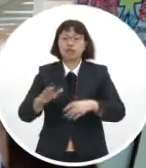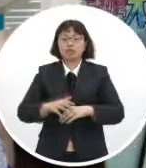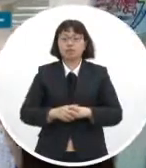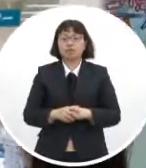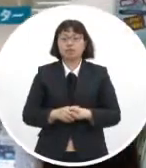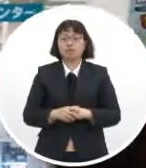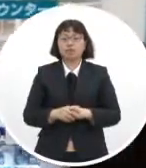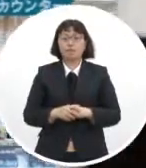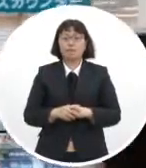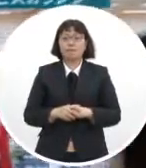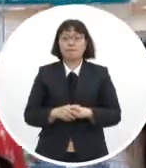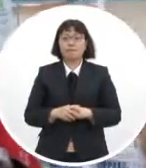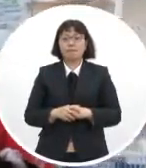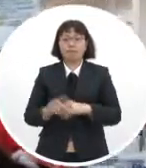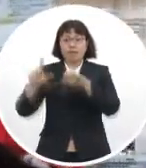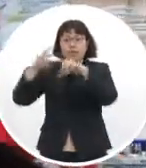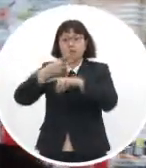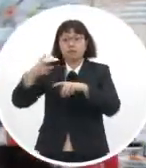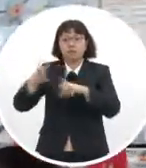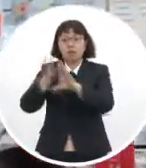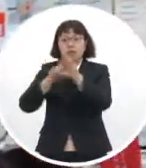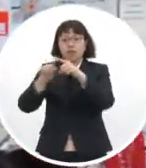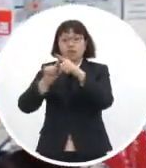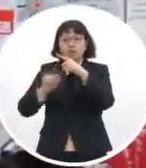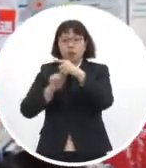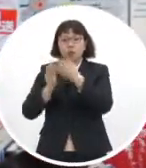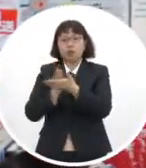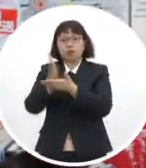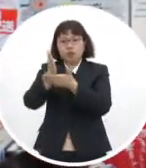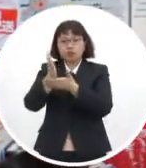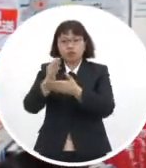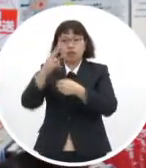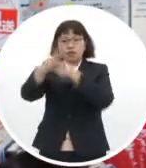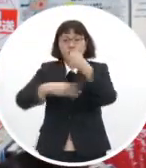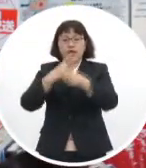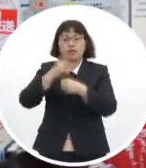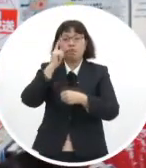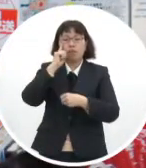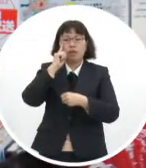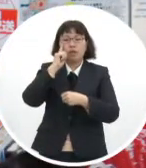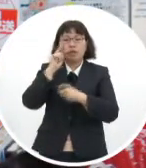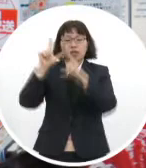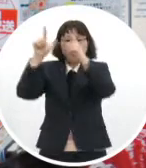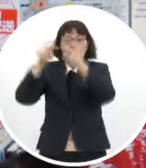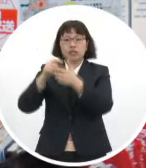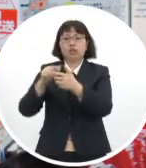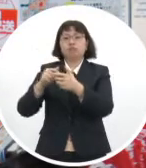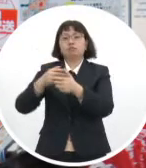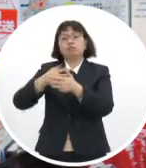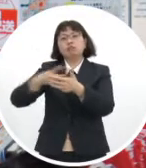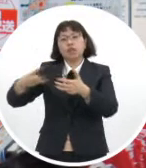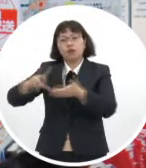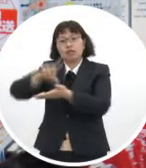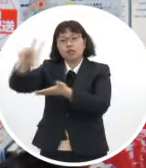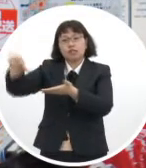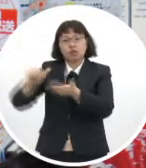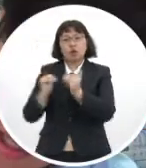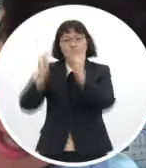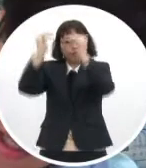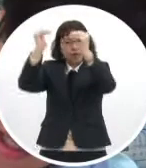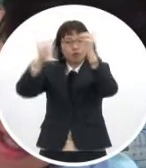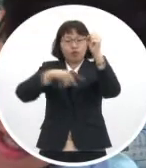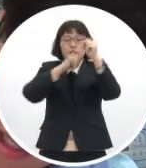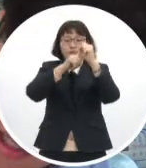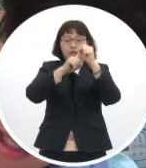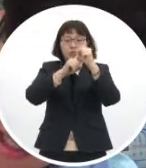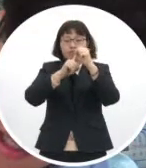三河県庁がスタートして3年目、東三河地域の発展を加速させていくため、東三